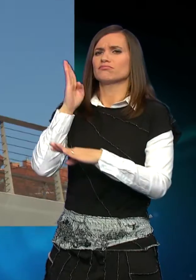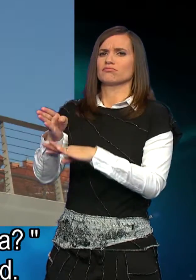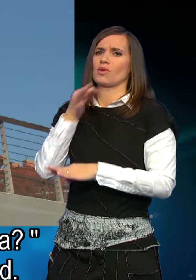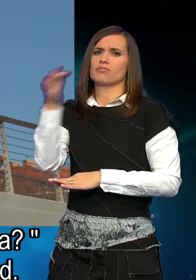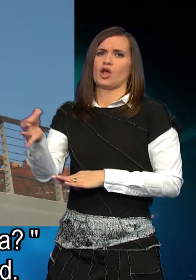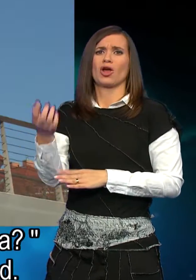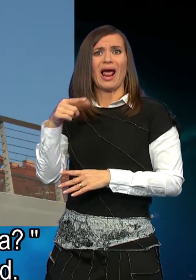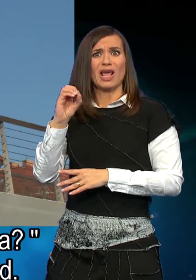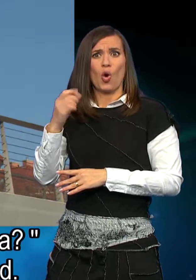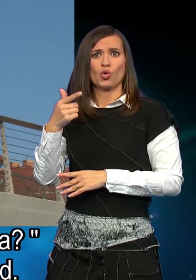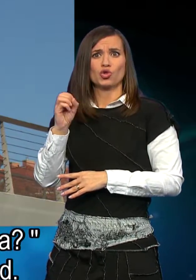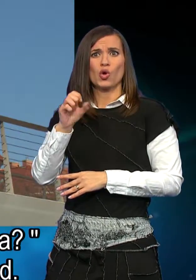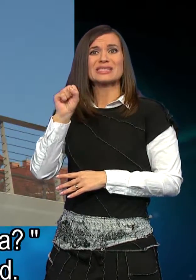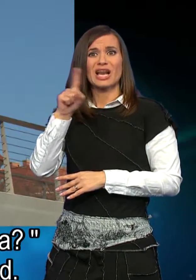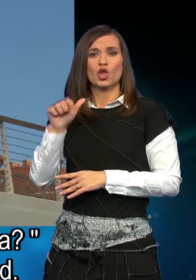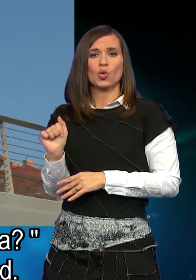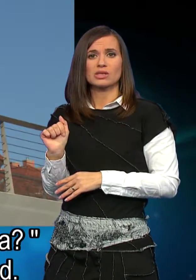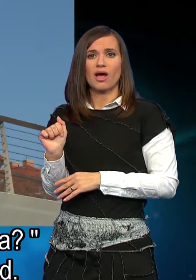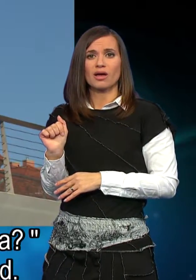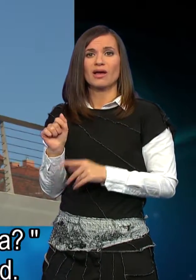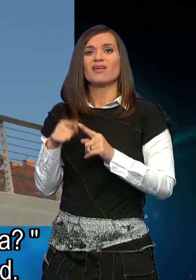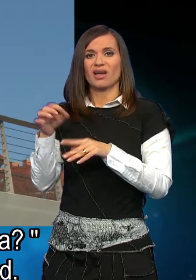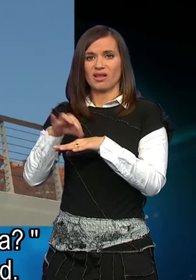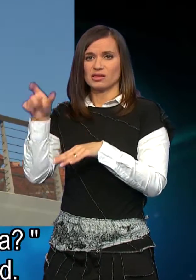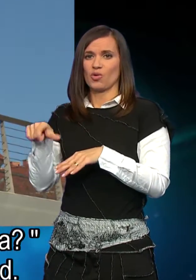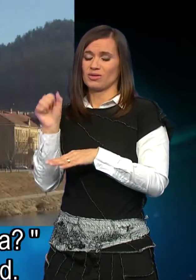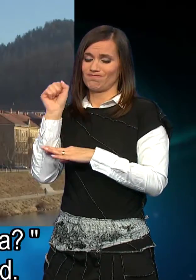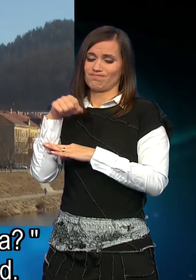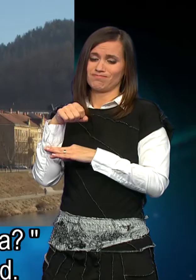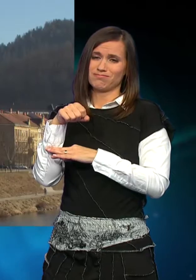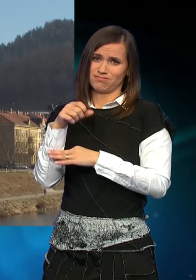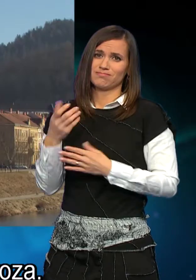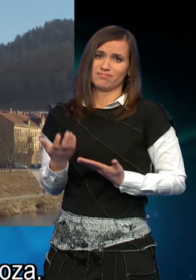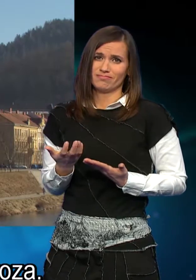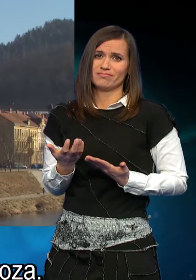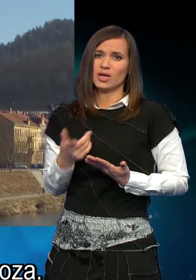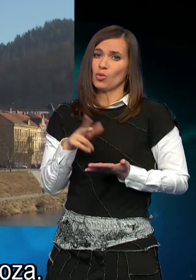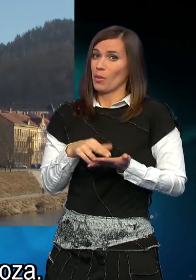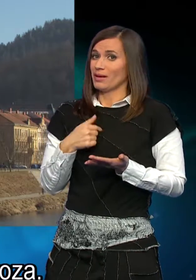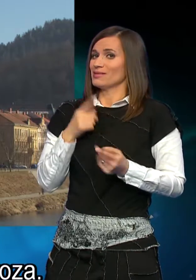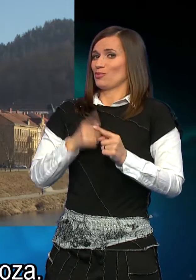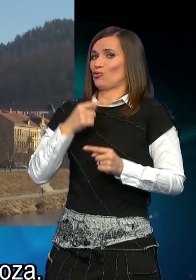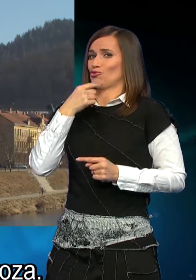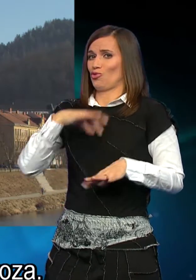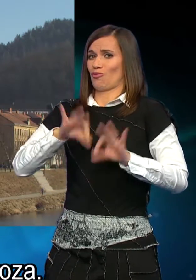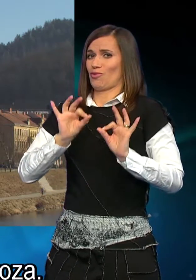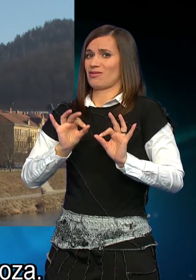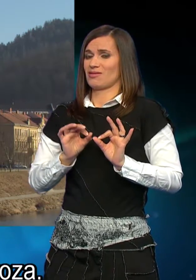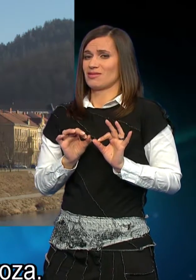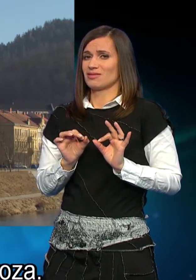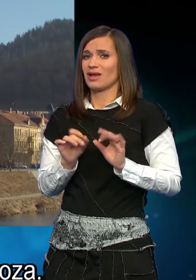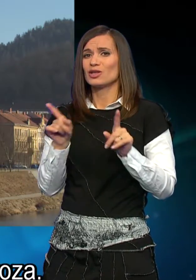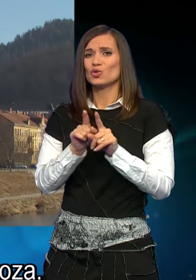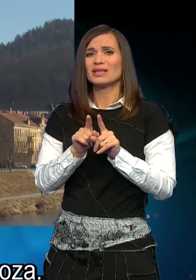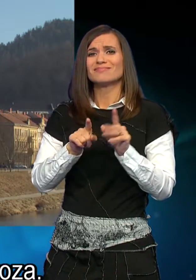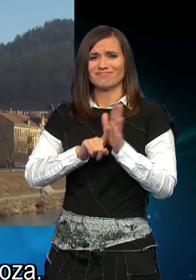če je otoskleroza. Takrat je povesil pogled, to se pravi, sem zadela. In tudi